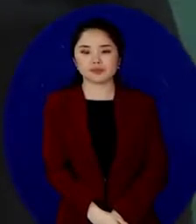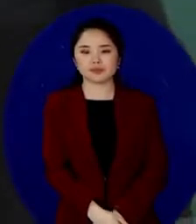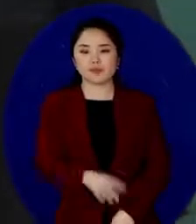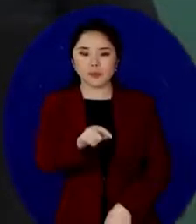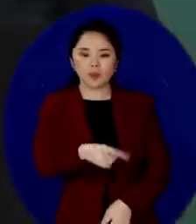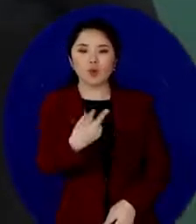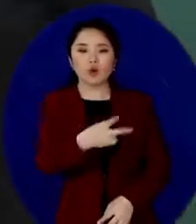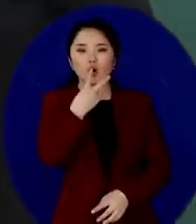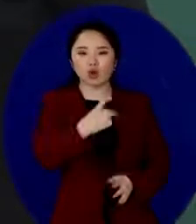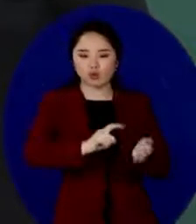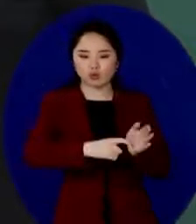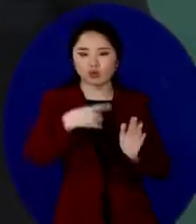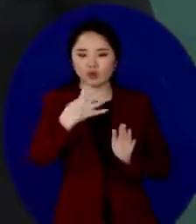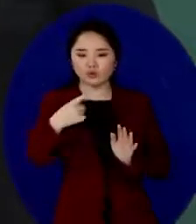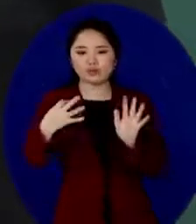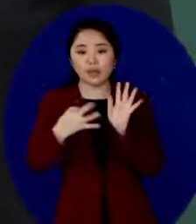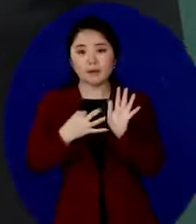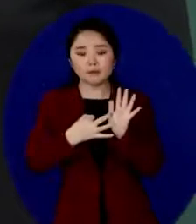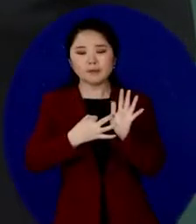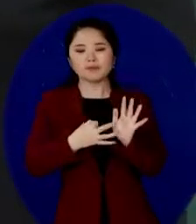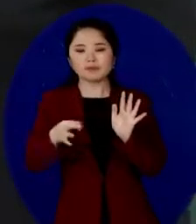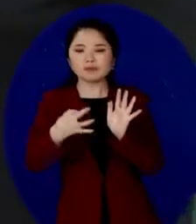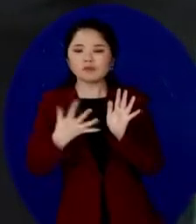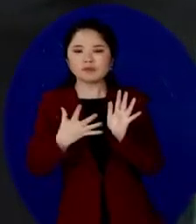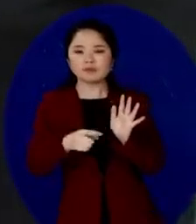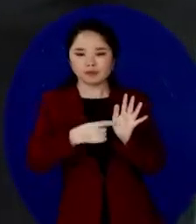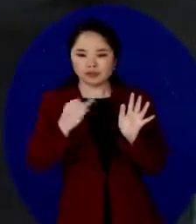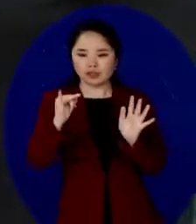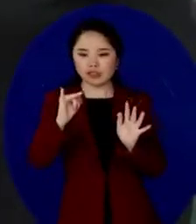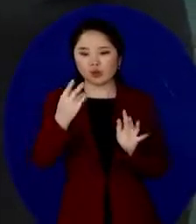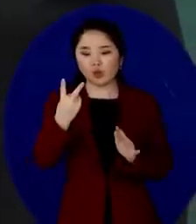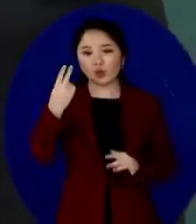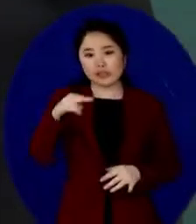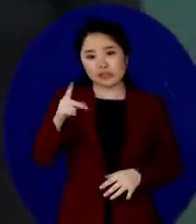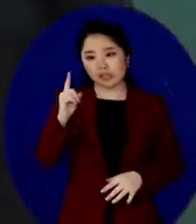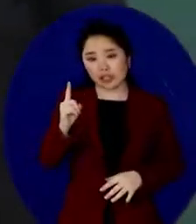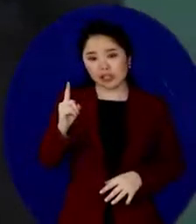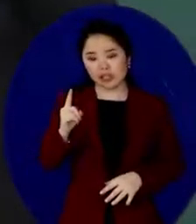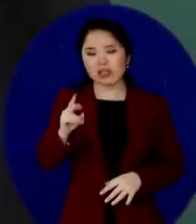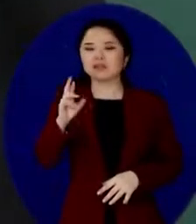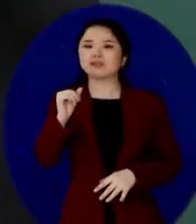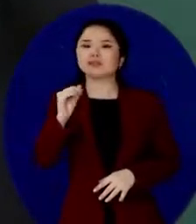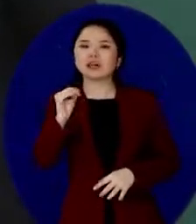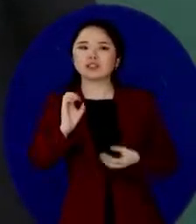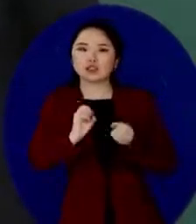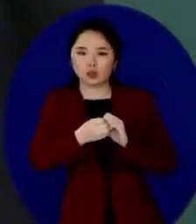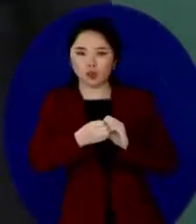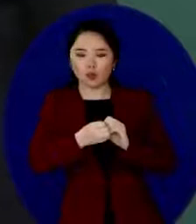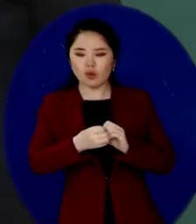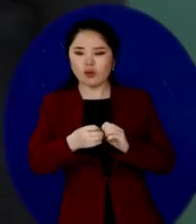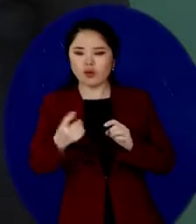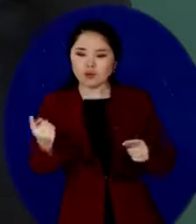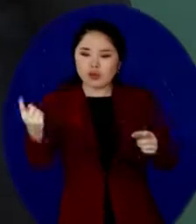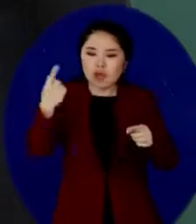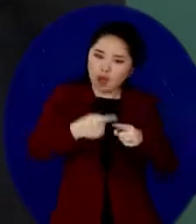2 4-ийг 8 болчиход байна. Одоо энэ үлдсэн нэгээ яавал нийт хавтангийн тоо гарах